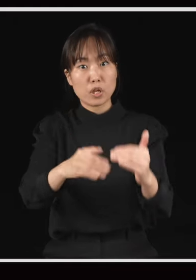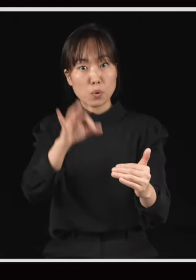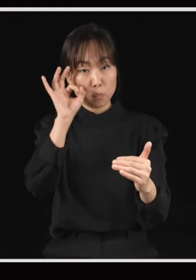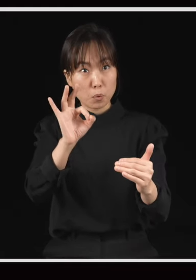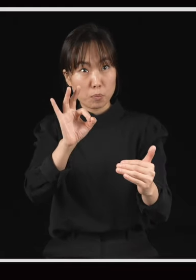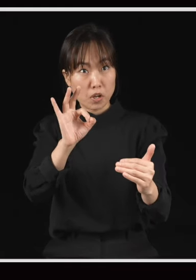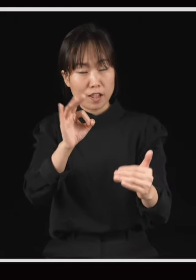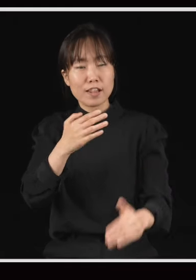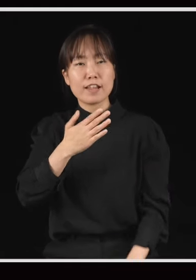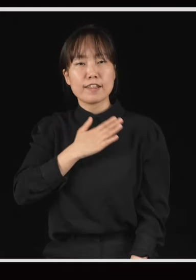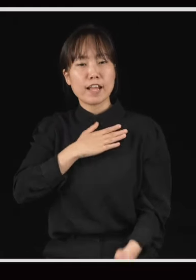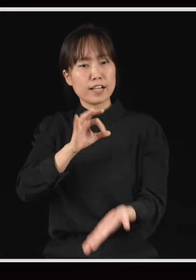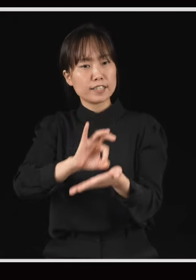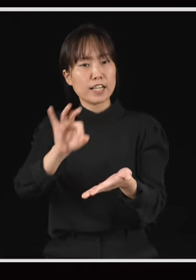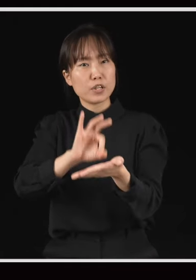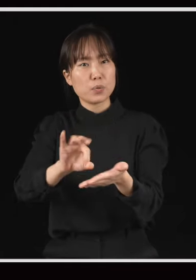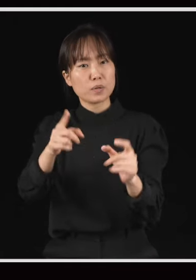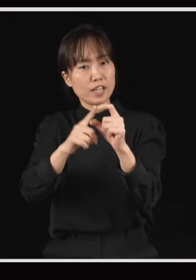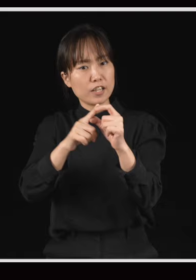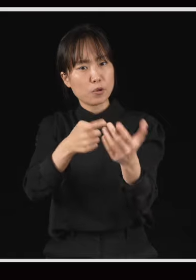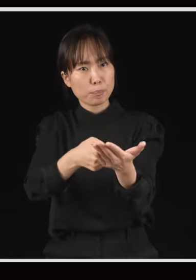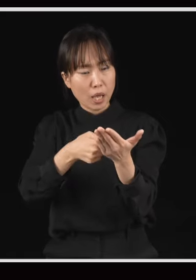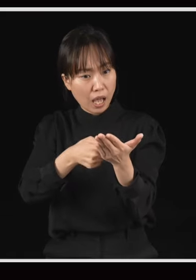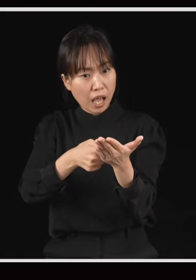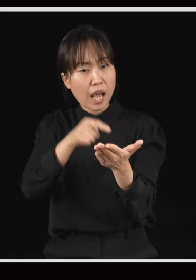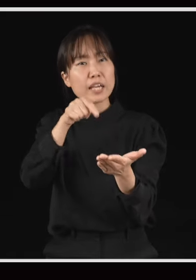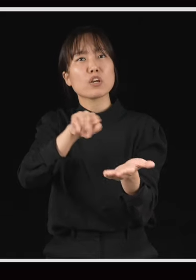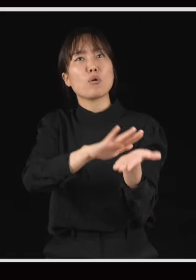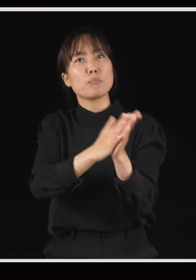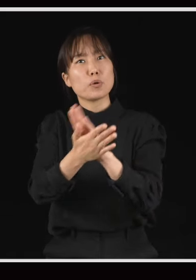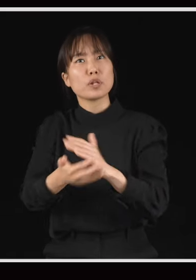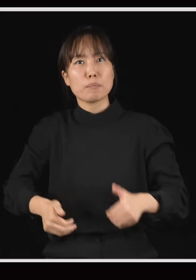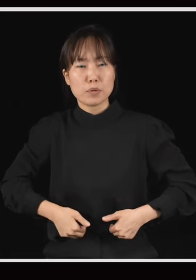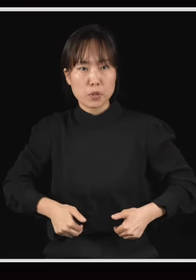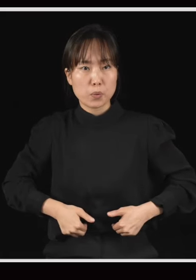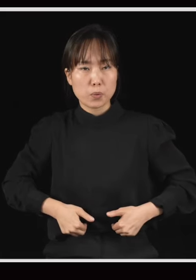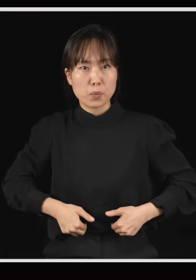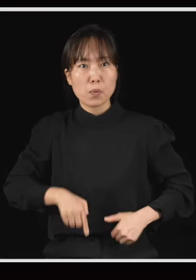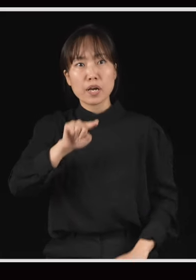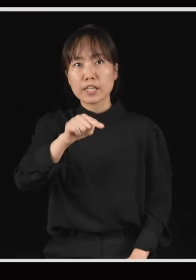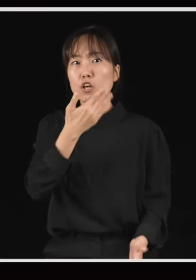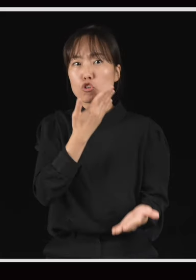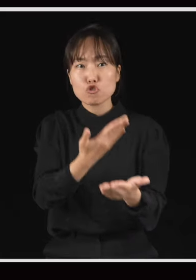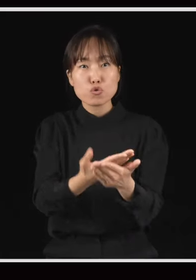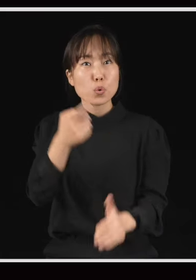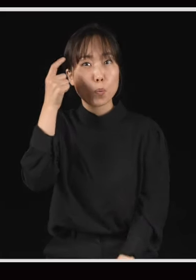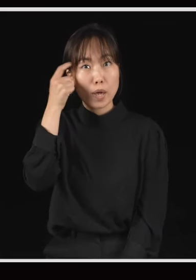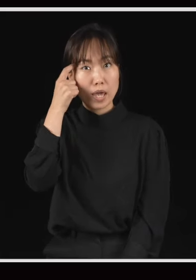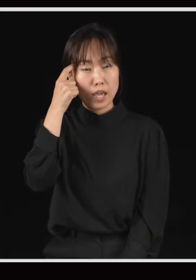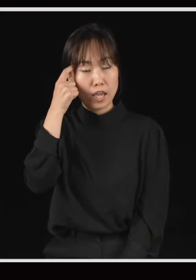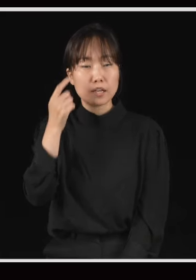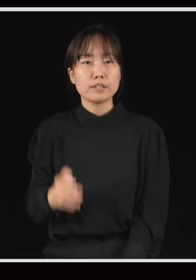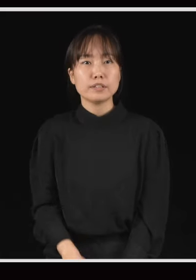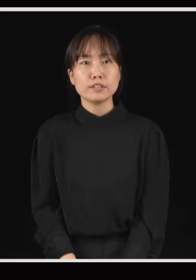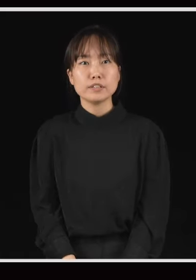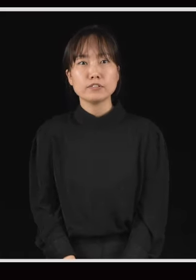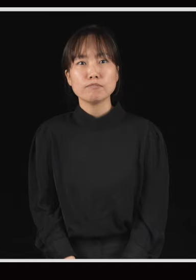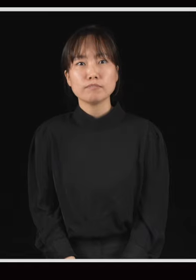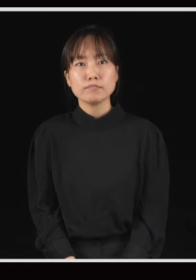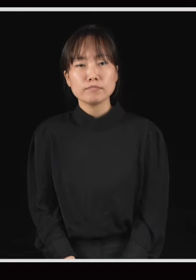사용. 나를 사용하는 방식을 개선을 해야 됩니다. 이게 특히 더 중요해지는 이유는